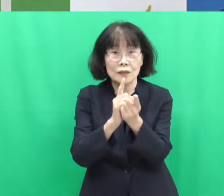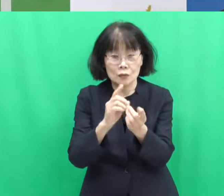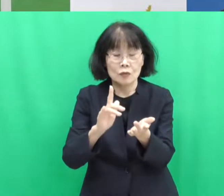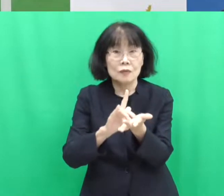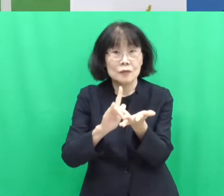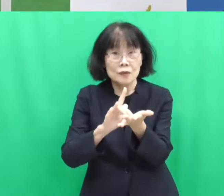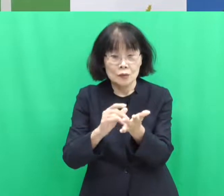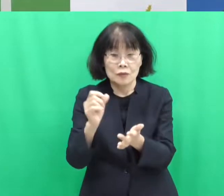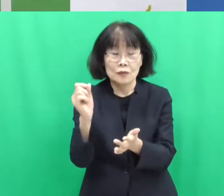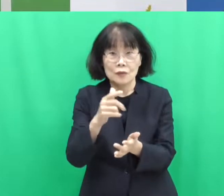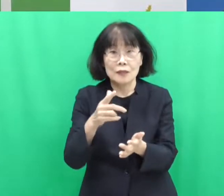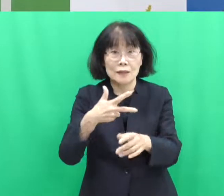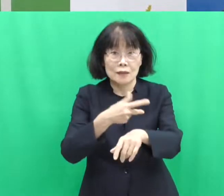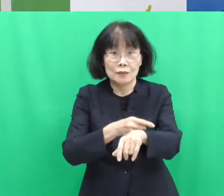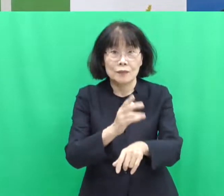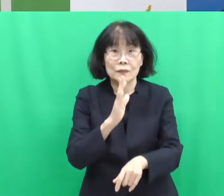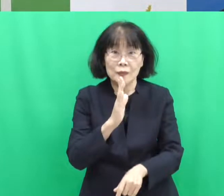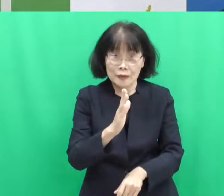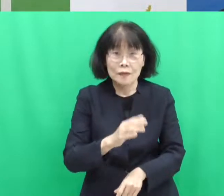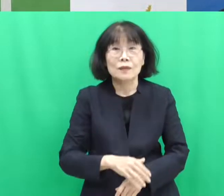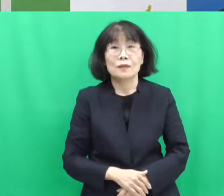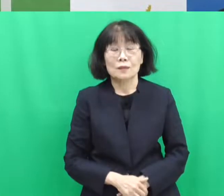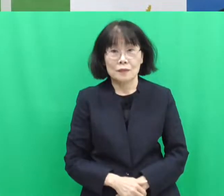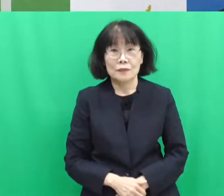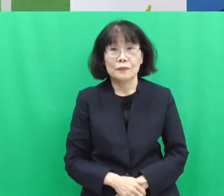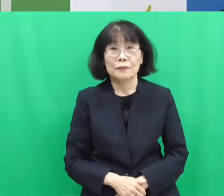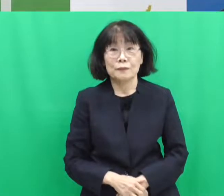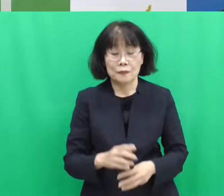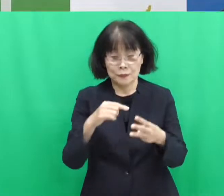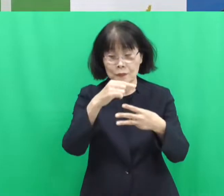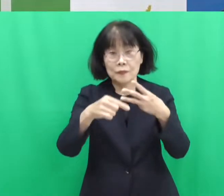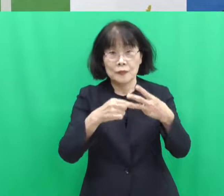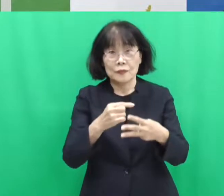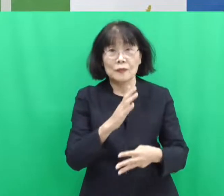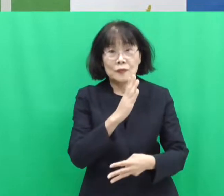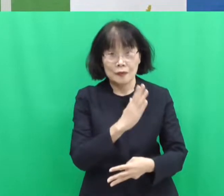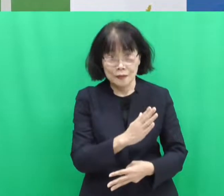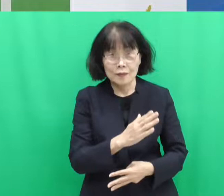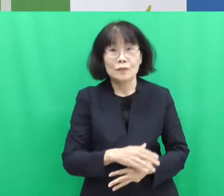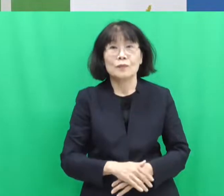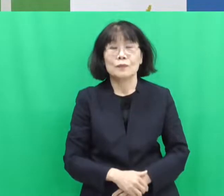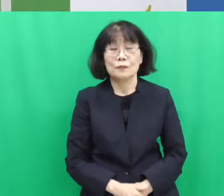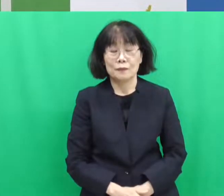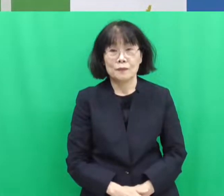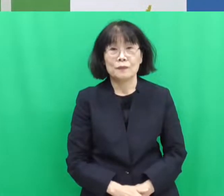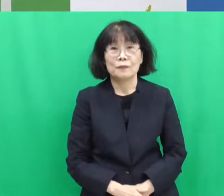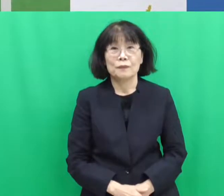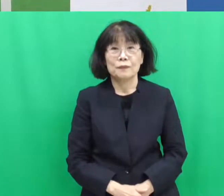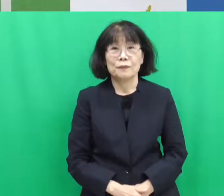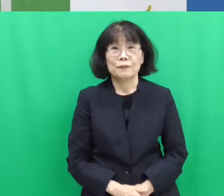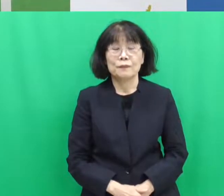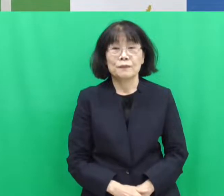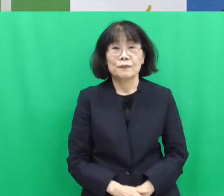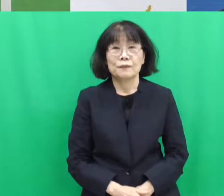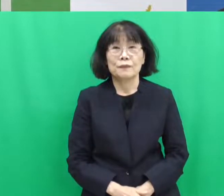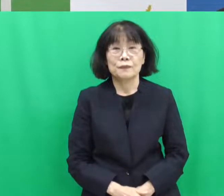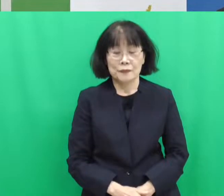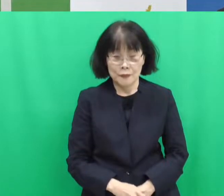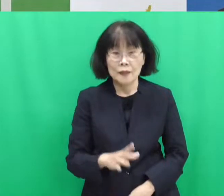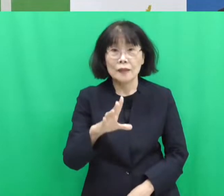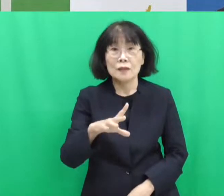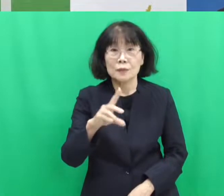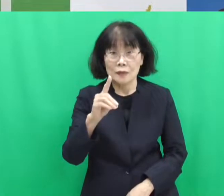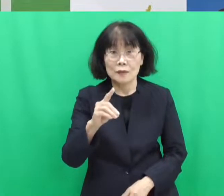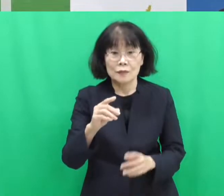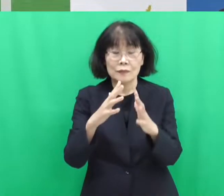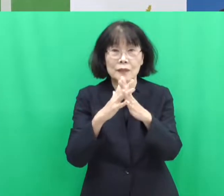チン等の早期接種のお願いについてございます。それでは3件続けて知事よろしくお願いいたします。 はい、は